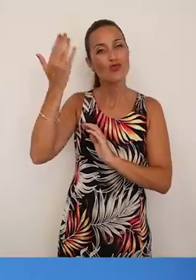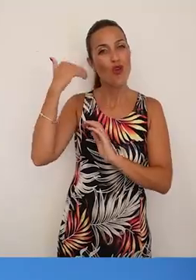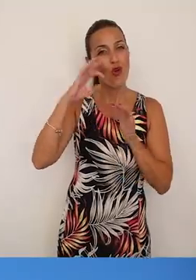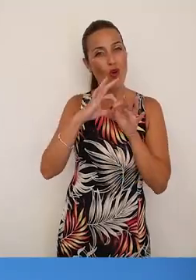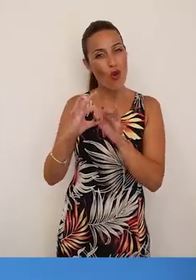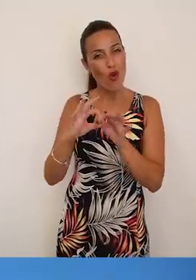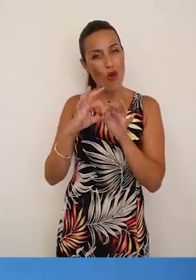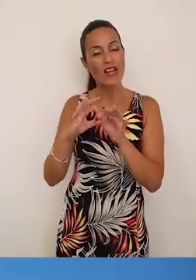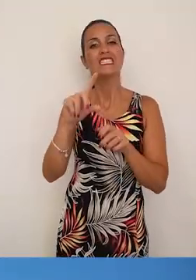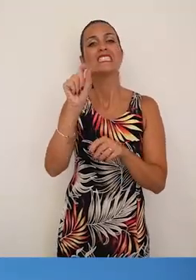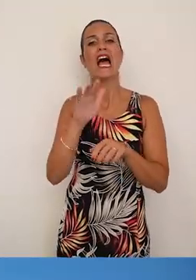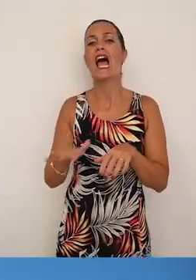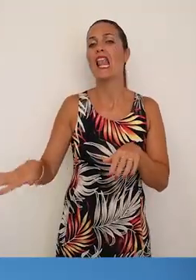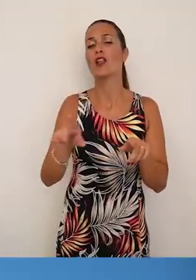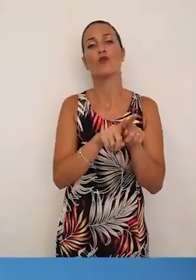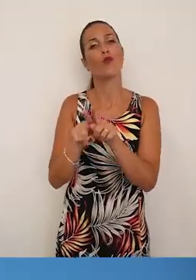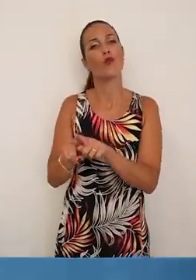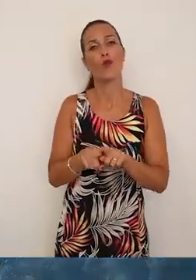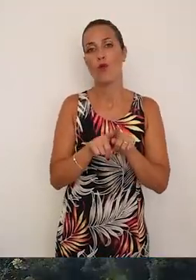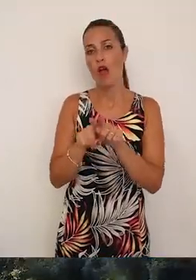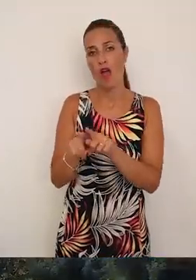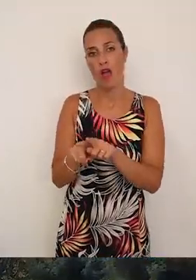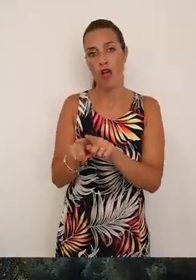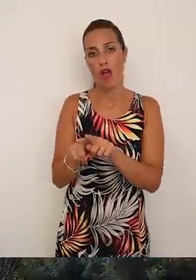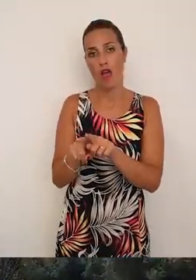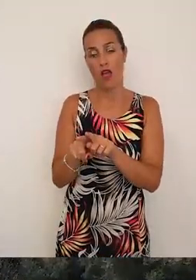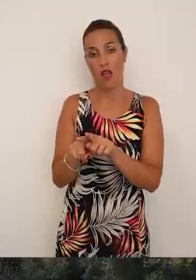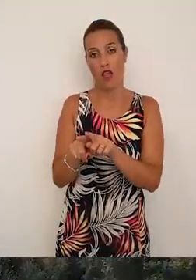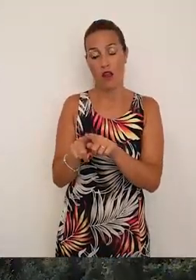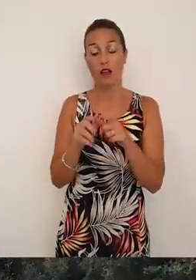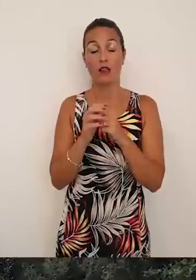del territorio costiero e dell'entroterra della provincia di Lecce.